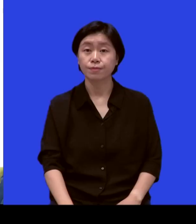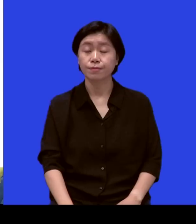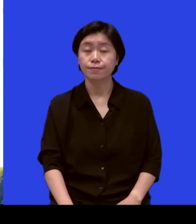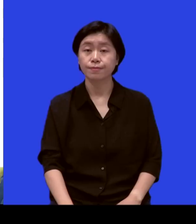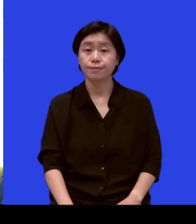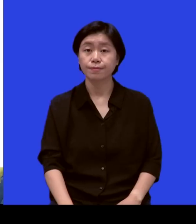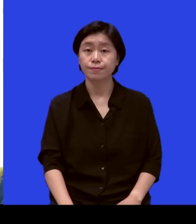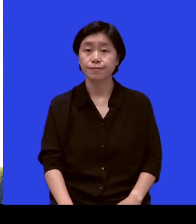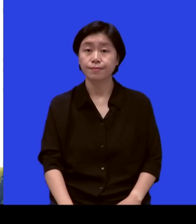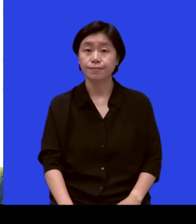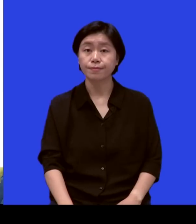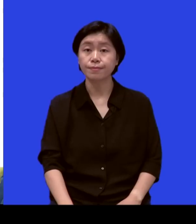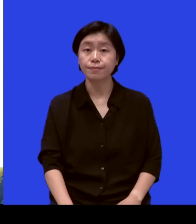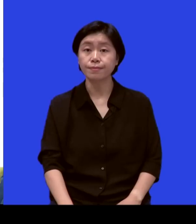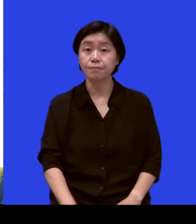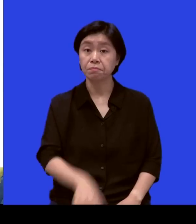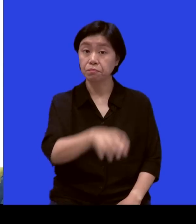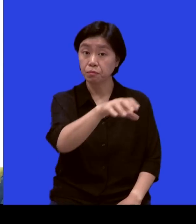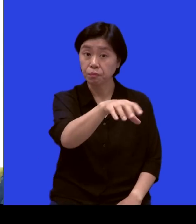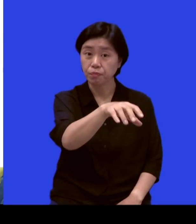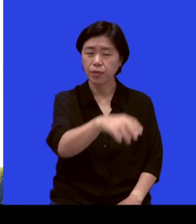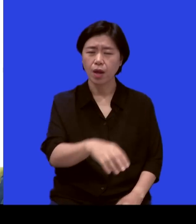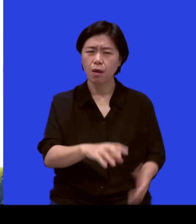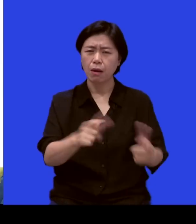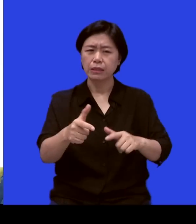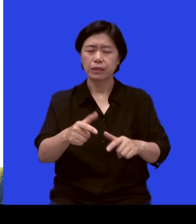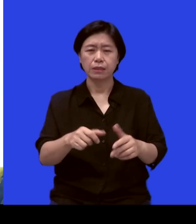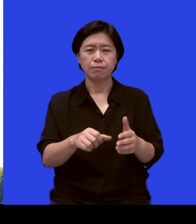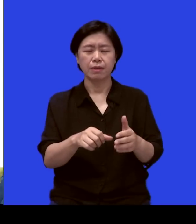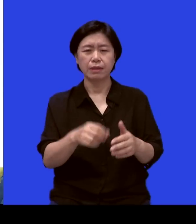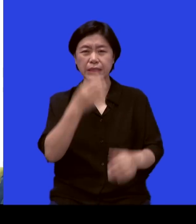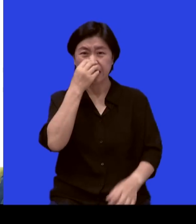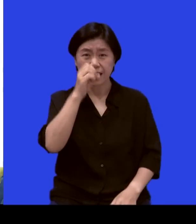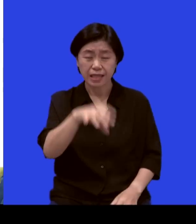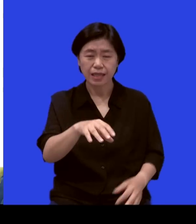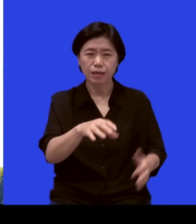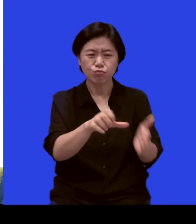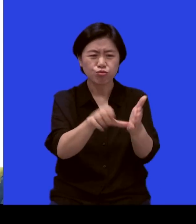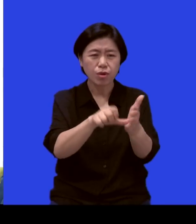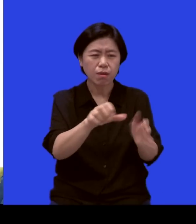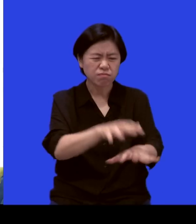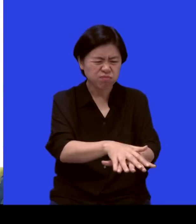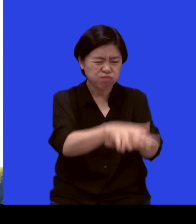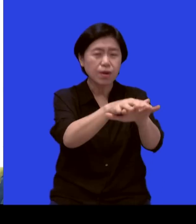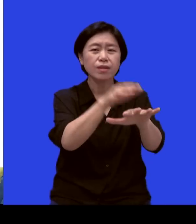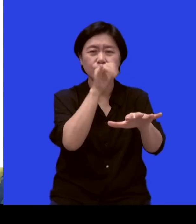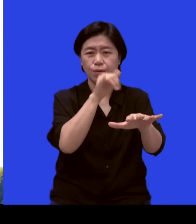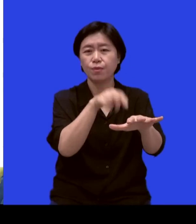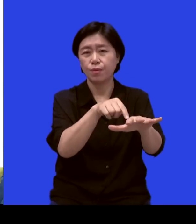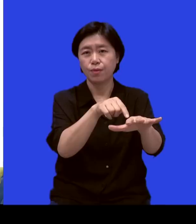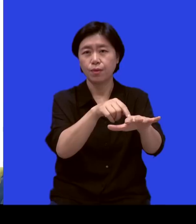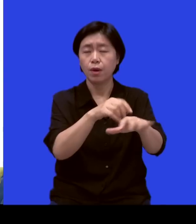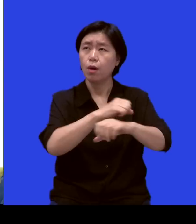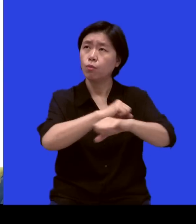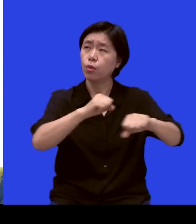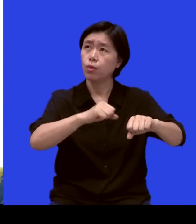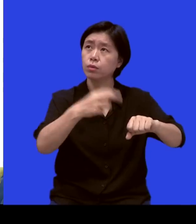근데 그 농업 폐기물로 쓰레기장처럼 되어 있었던 3,500평 터가 있었어요.